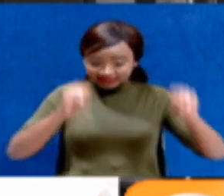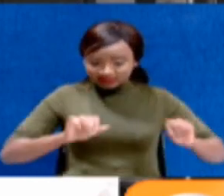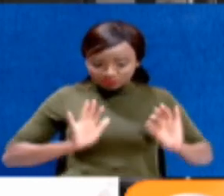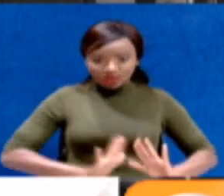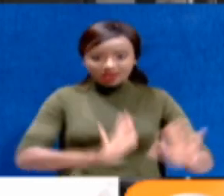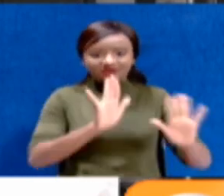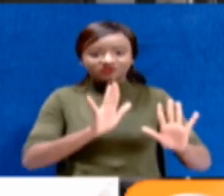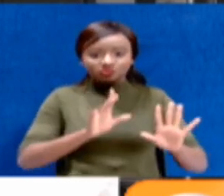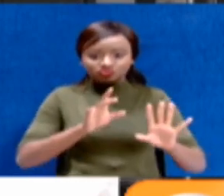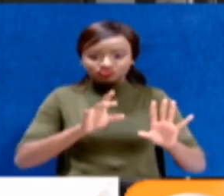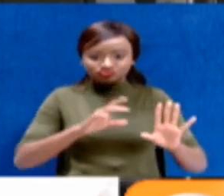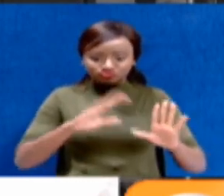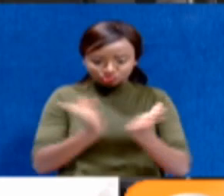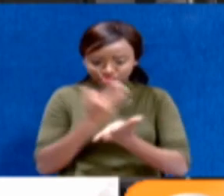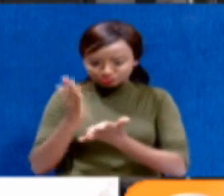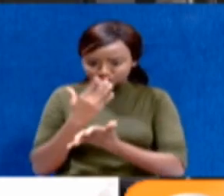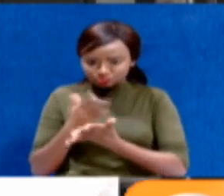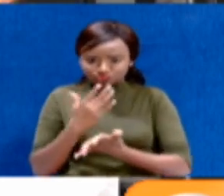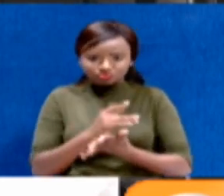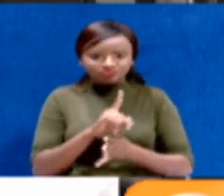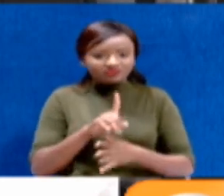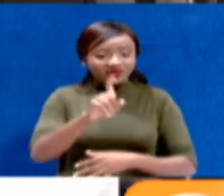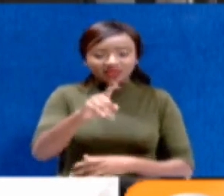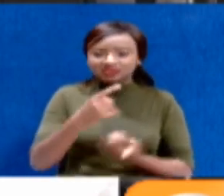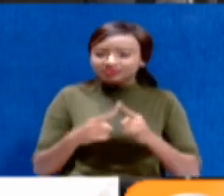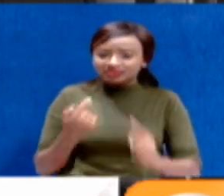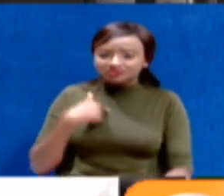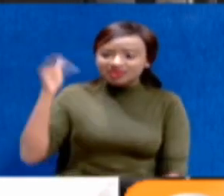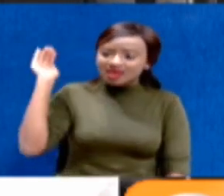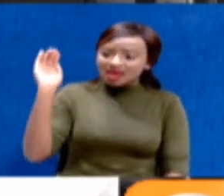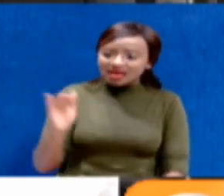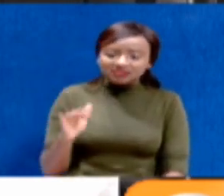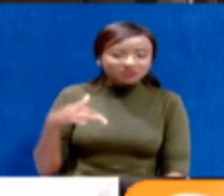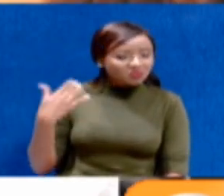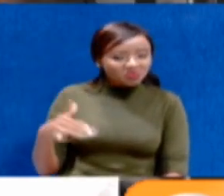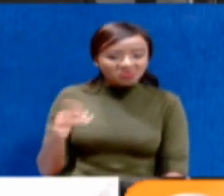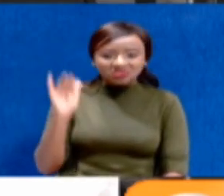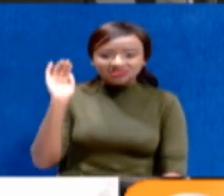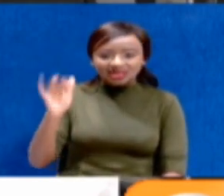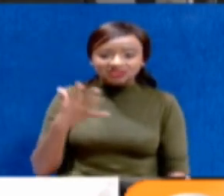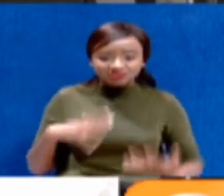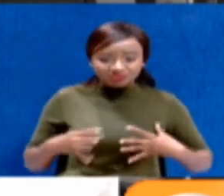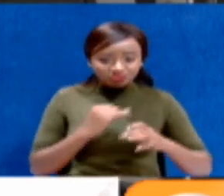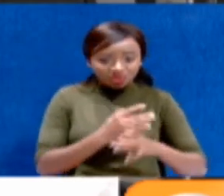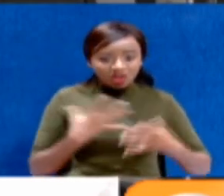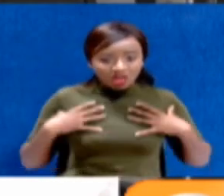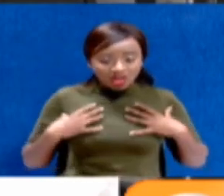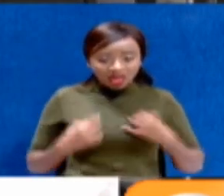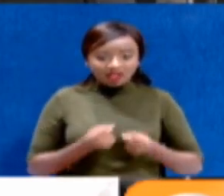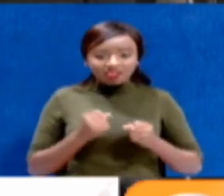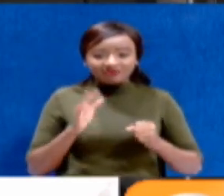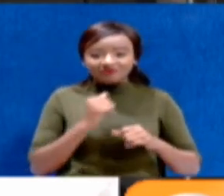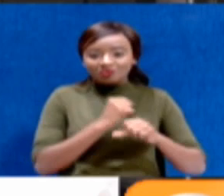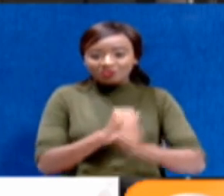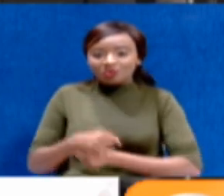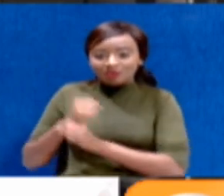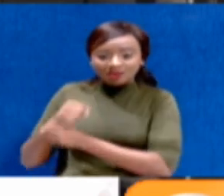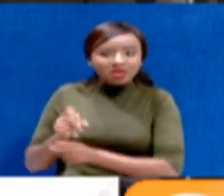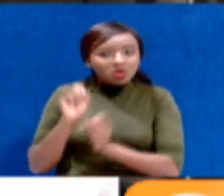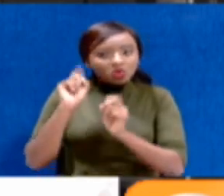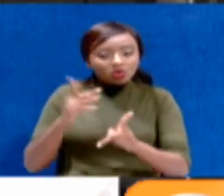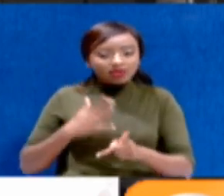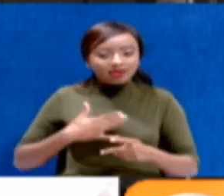yenyiko kwa mwili. So my big question yenye ndikuwa tunasumbugana na hawa watu wa health wa Homabay ni kama imini